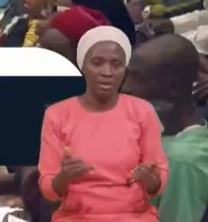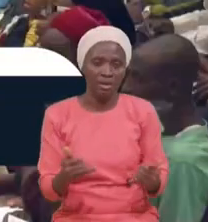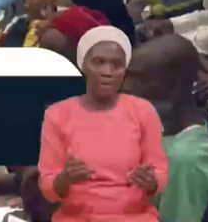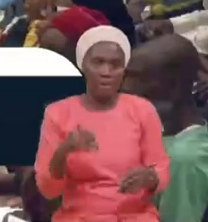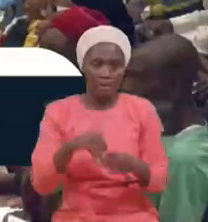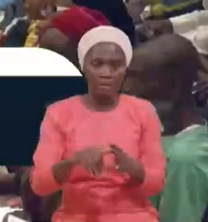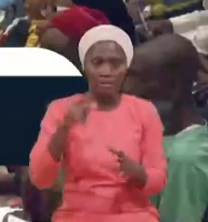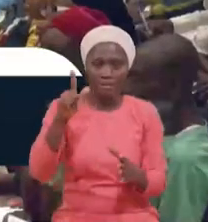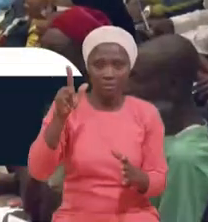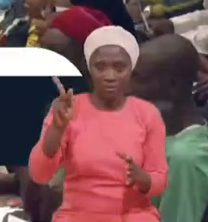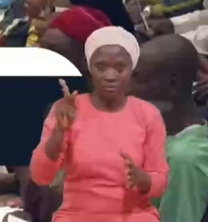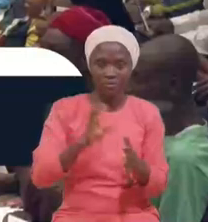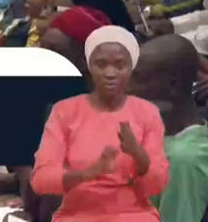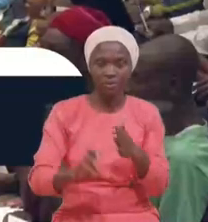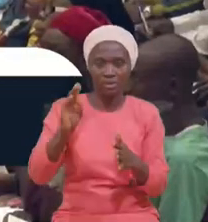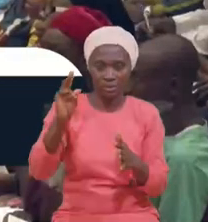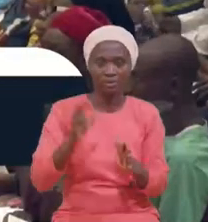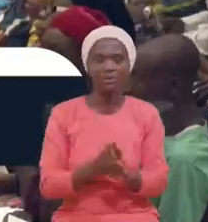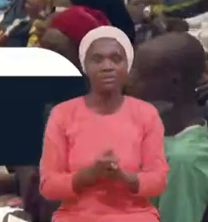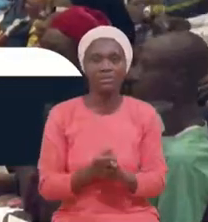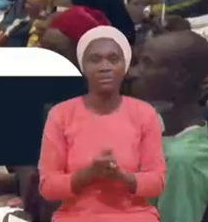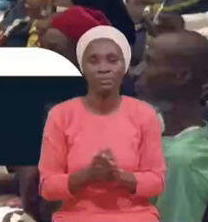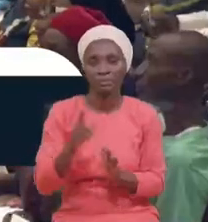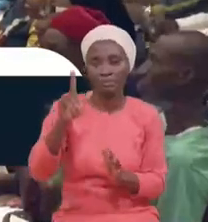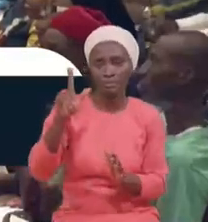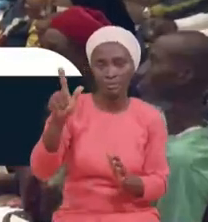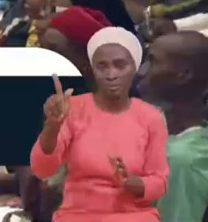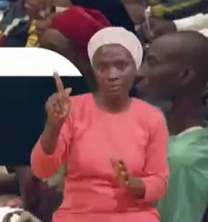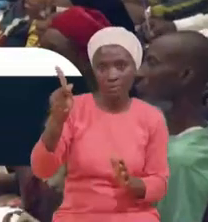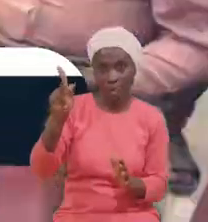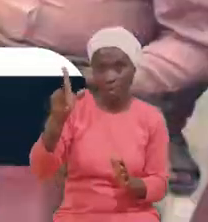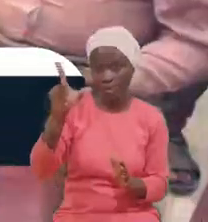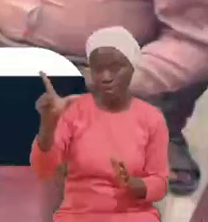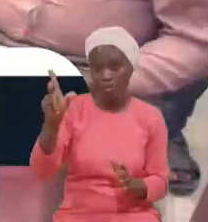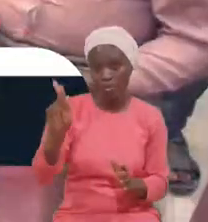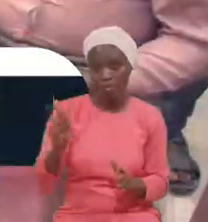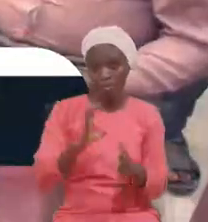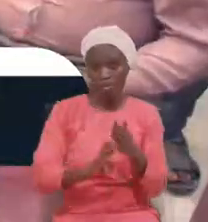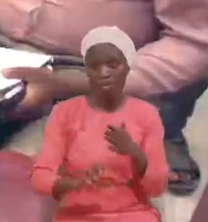cela leur serve de témoignage. Luc 17,